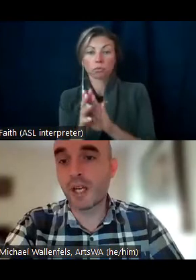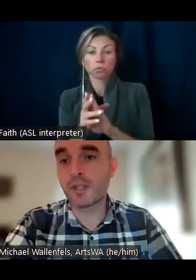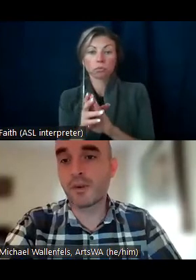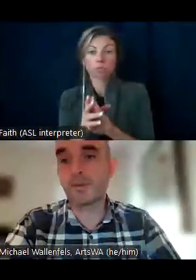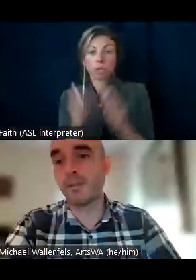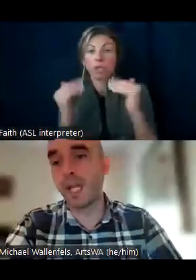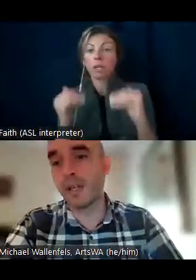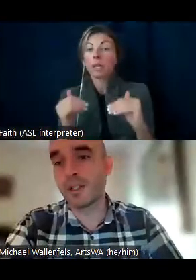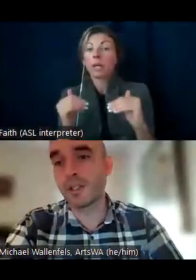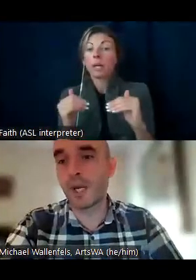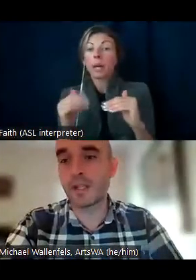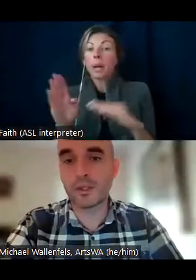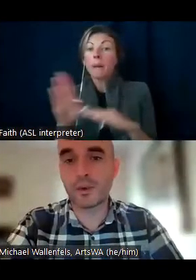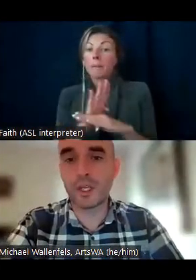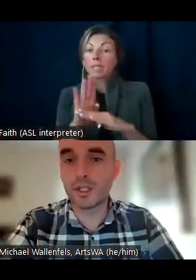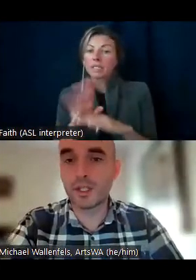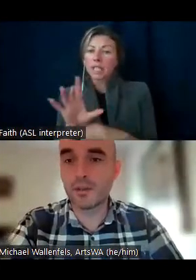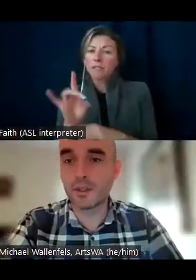조치를 무시한 경우,